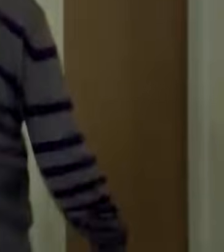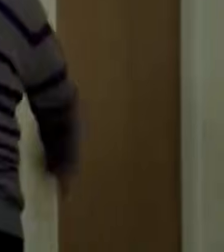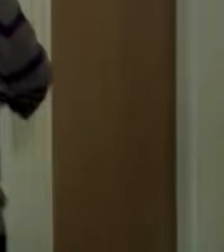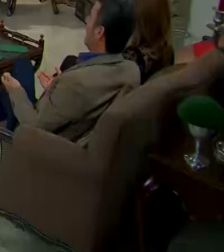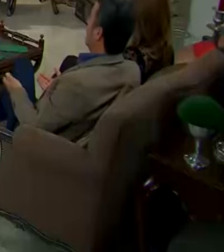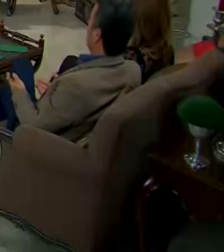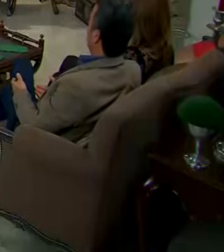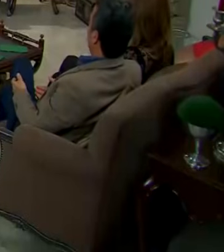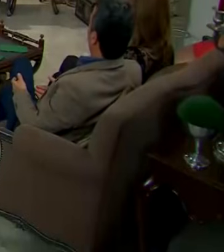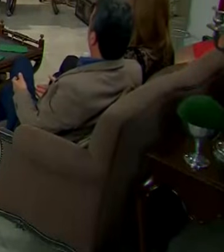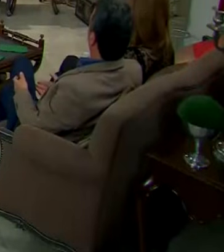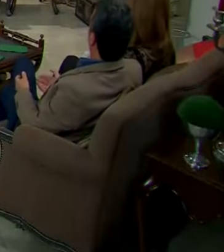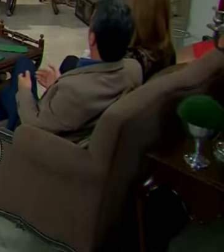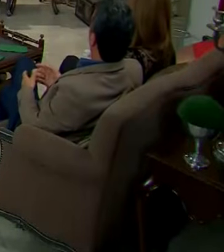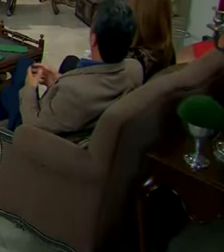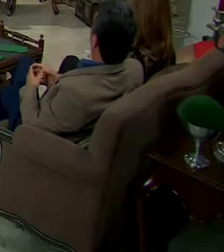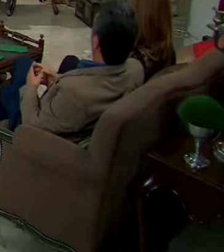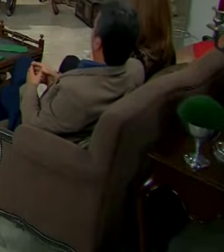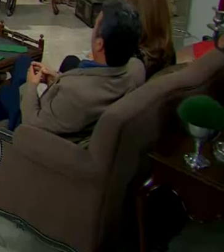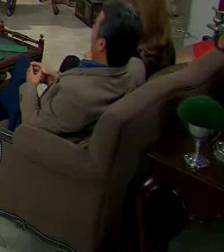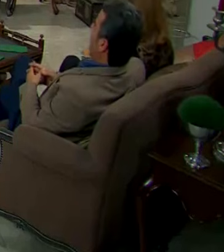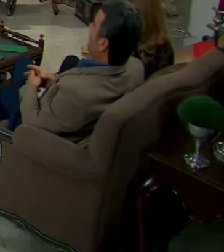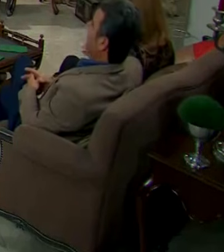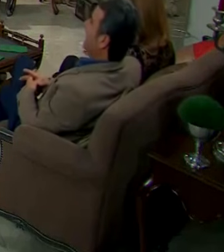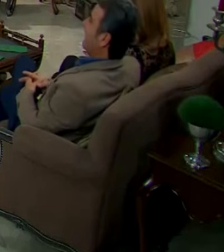Şükrü salondan çıkarken arkasından güldüler.